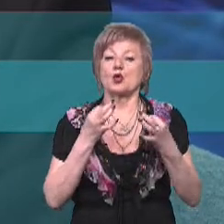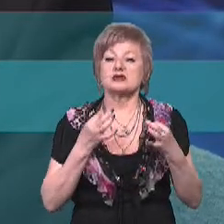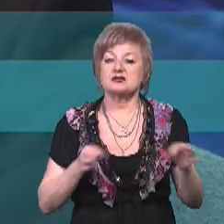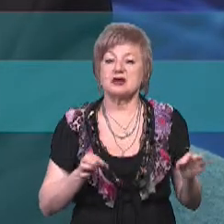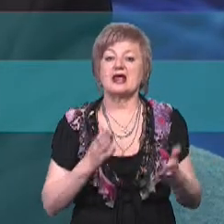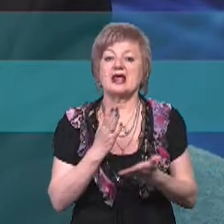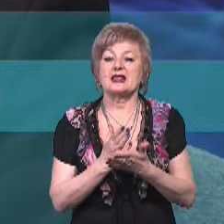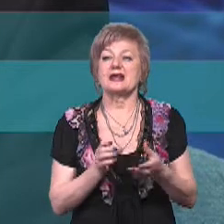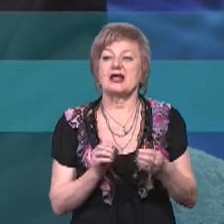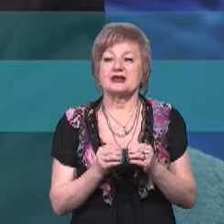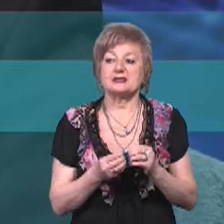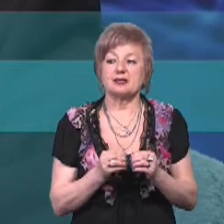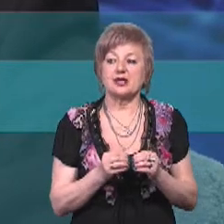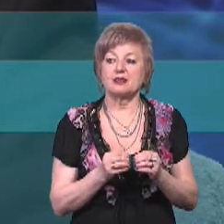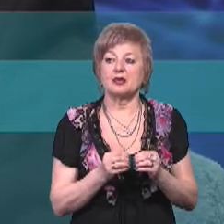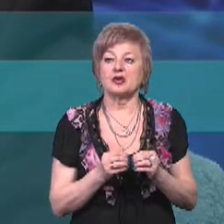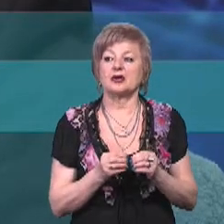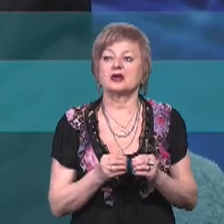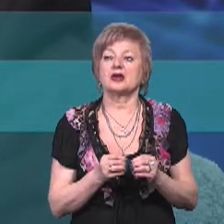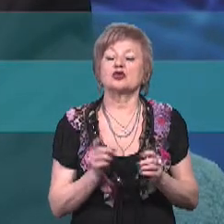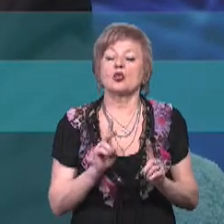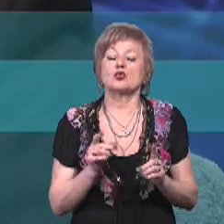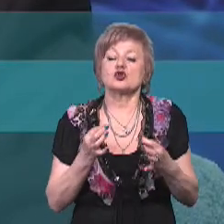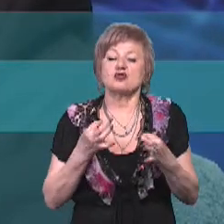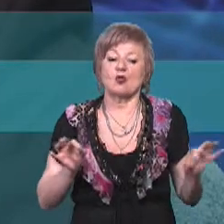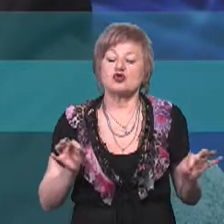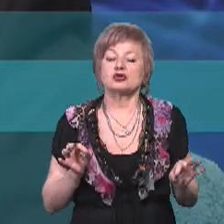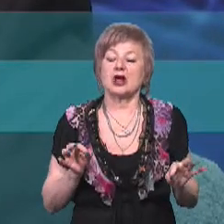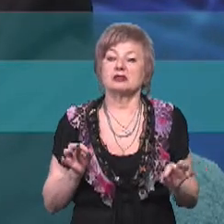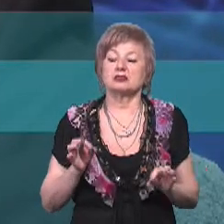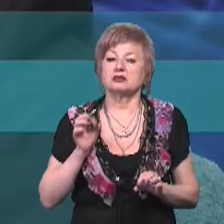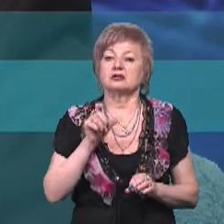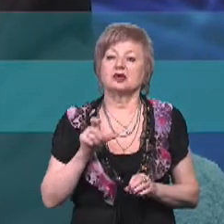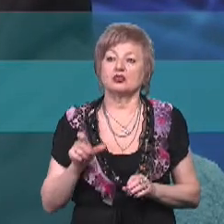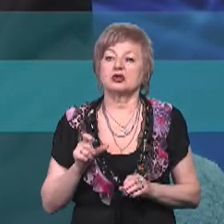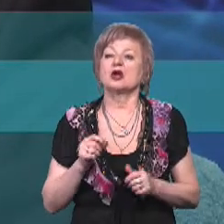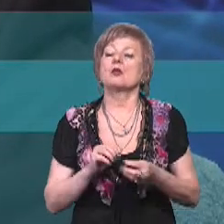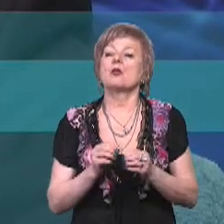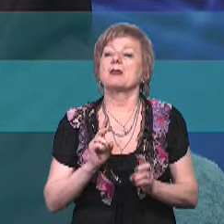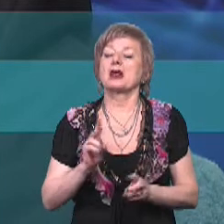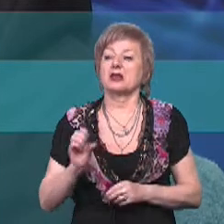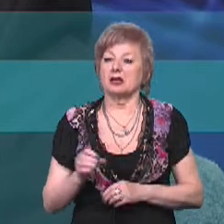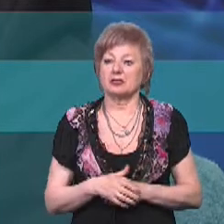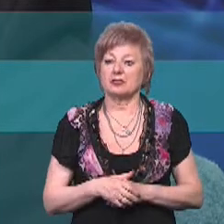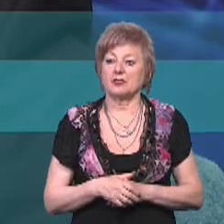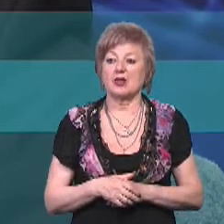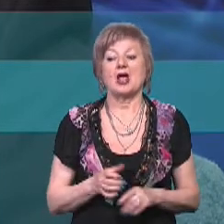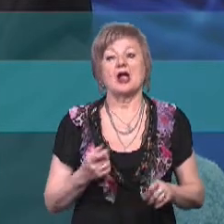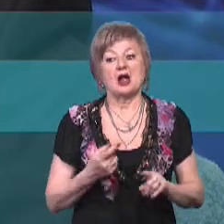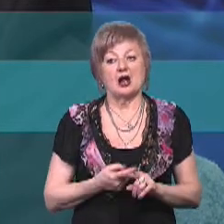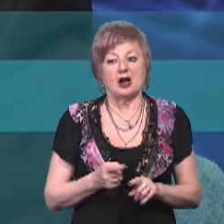є проблеми при звільненні військовополонених. Які саме найрозповсюдженіші проблеми можете назвати? Це сфера